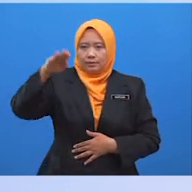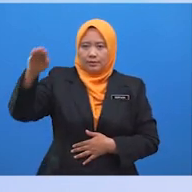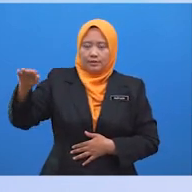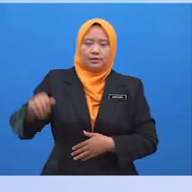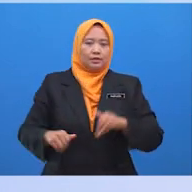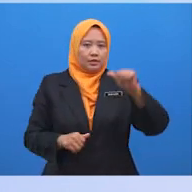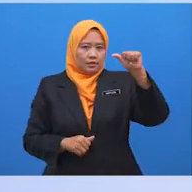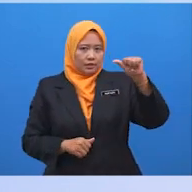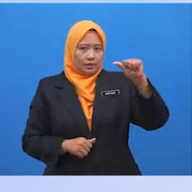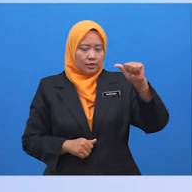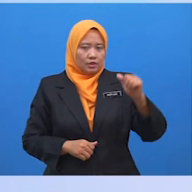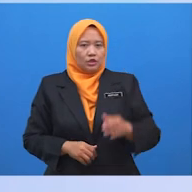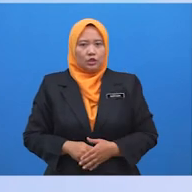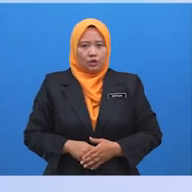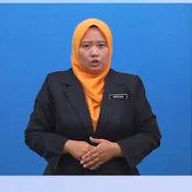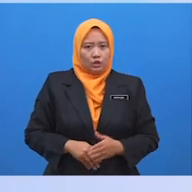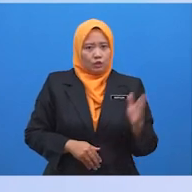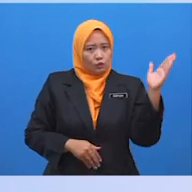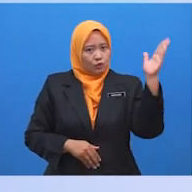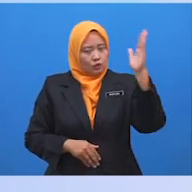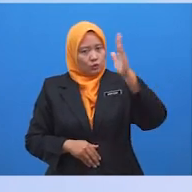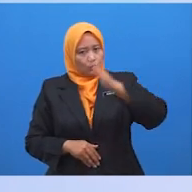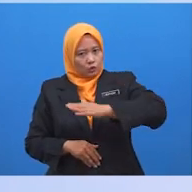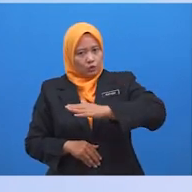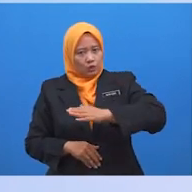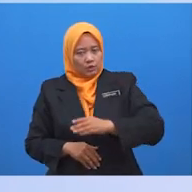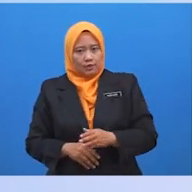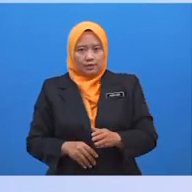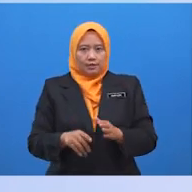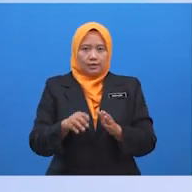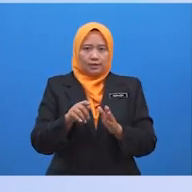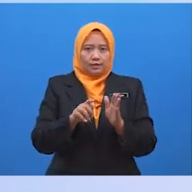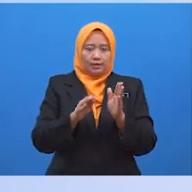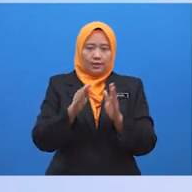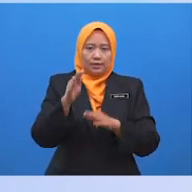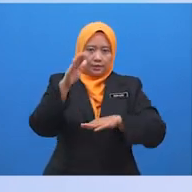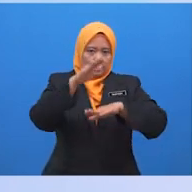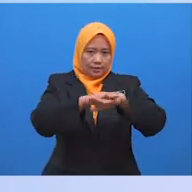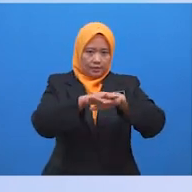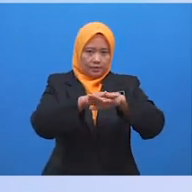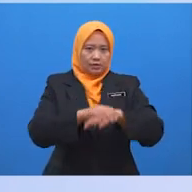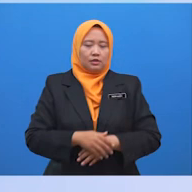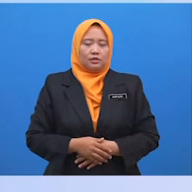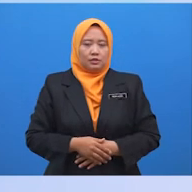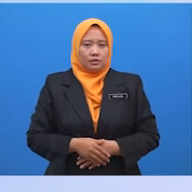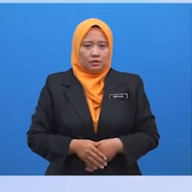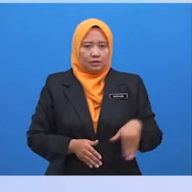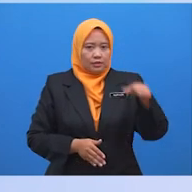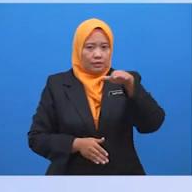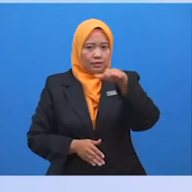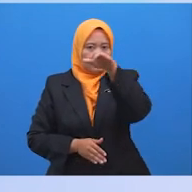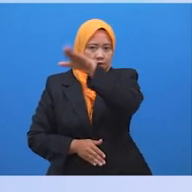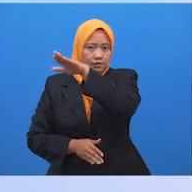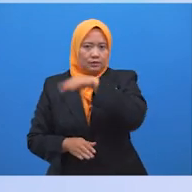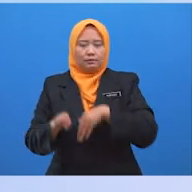atas, manakala tangga B condong ke bawah. Arah kecondongan seperti